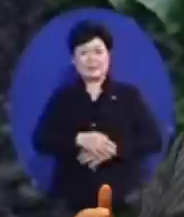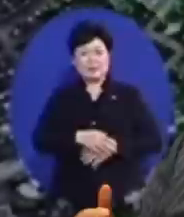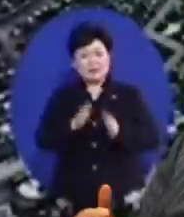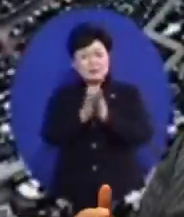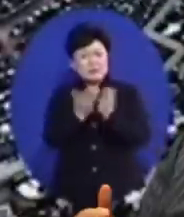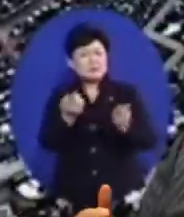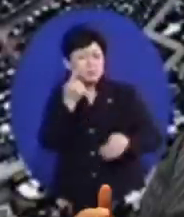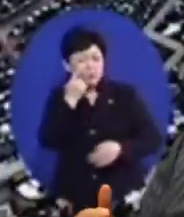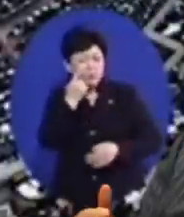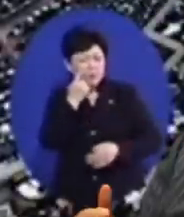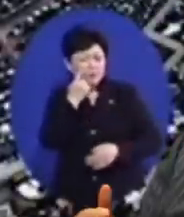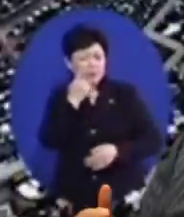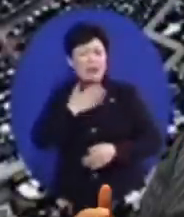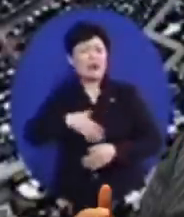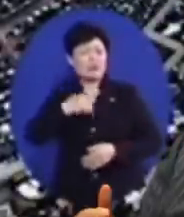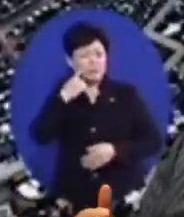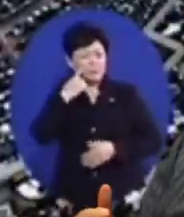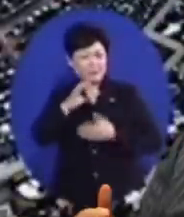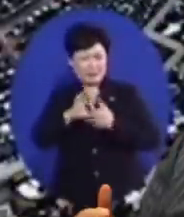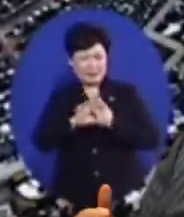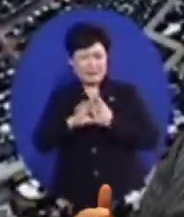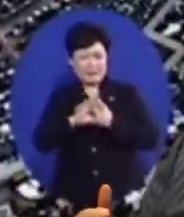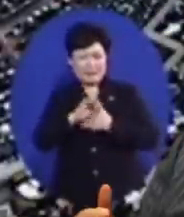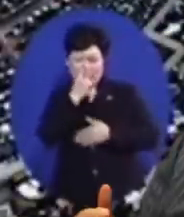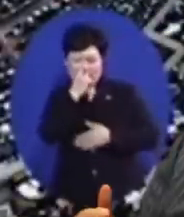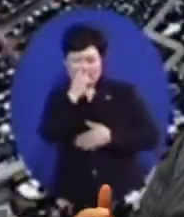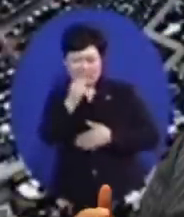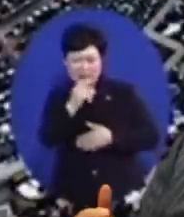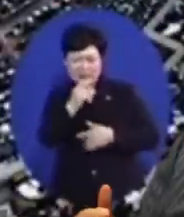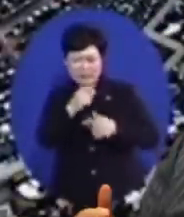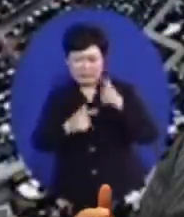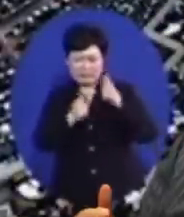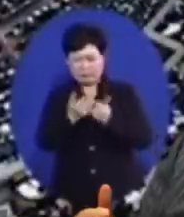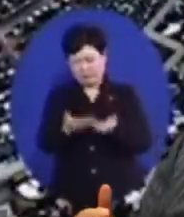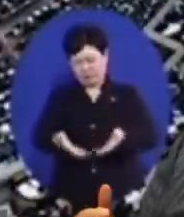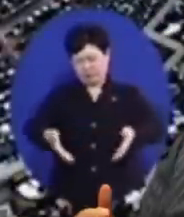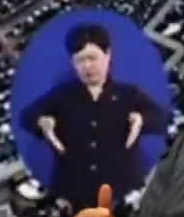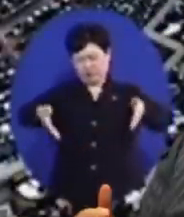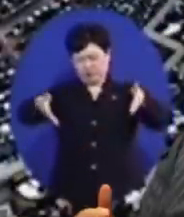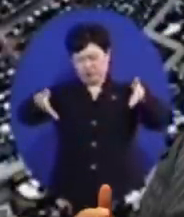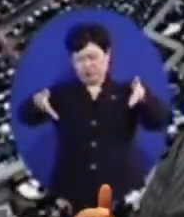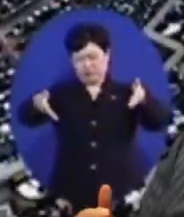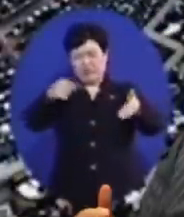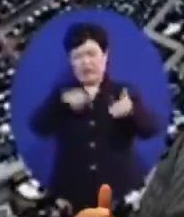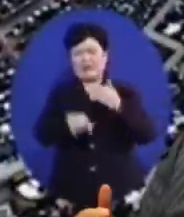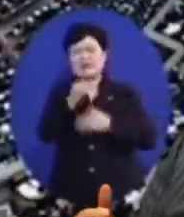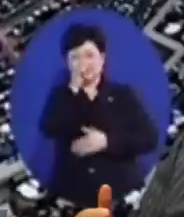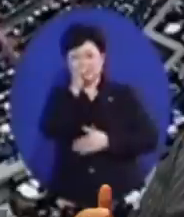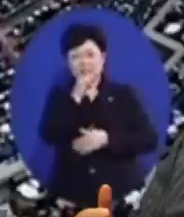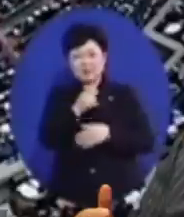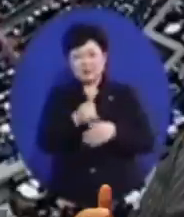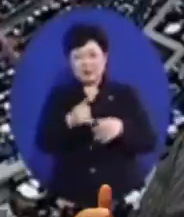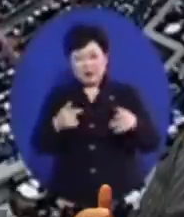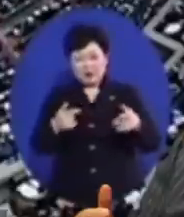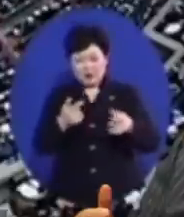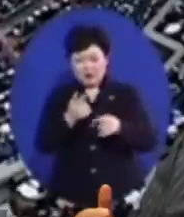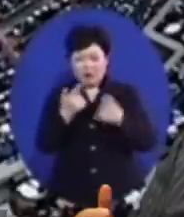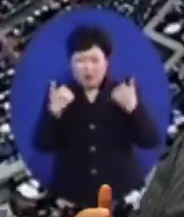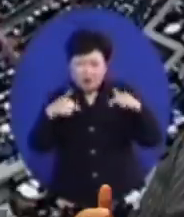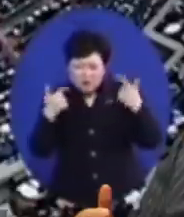사실은 알고 보면 가시 둥지 안에 들어있습니다. 언제고